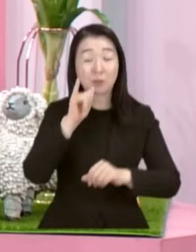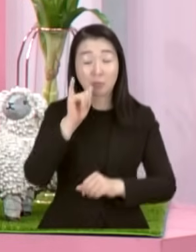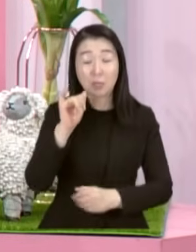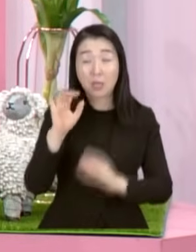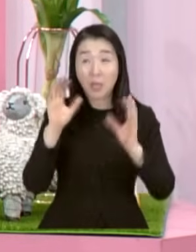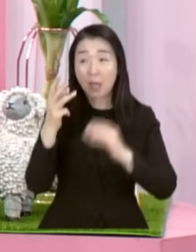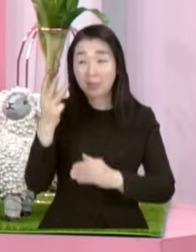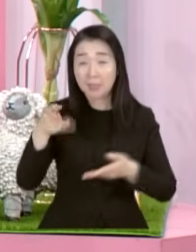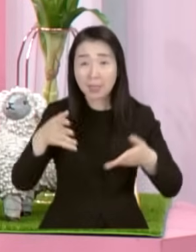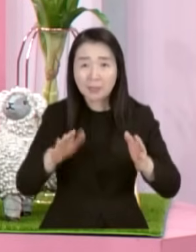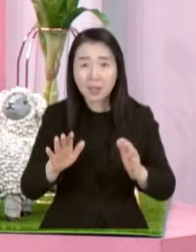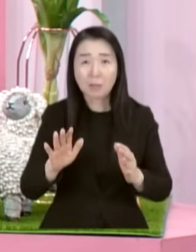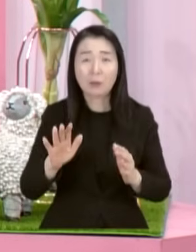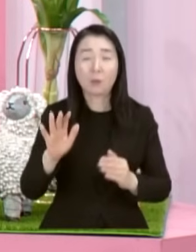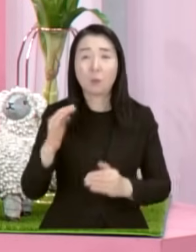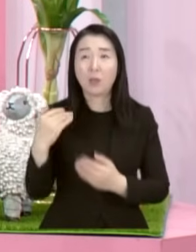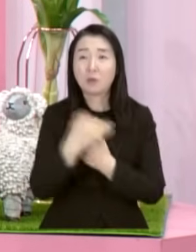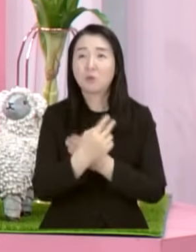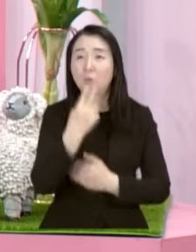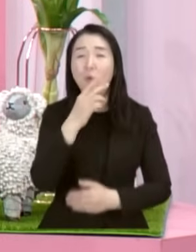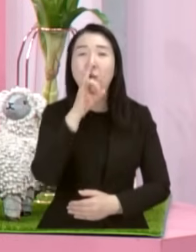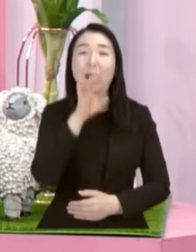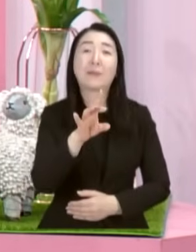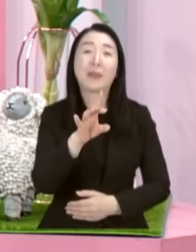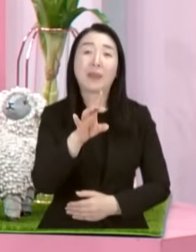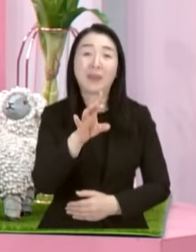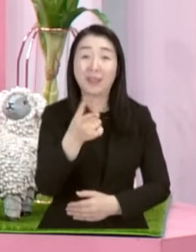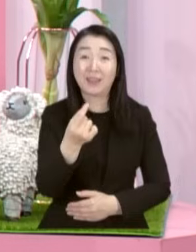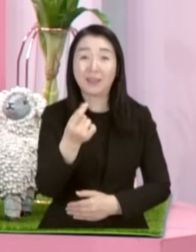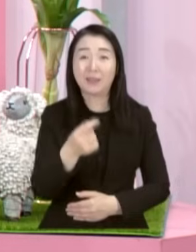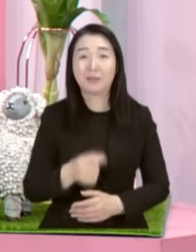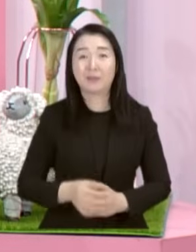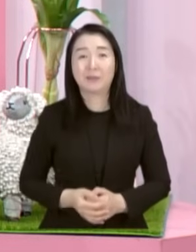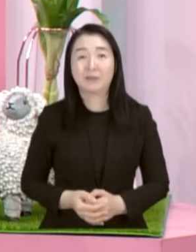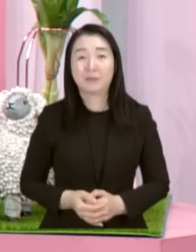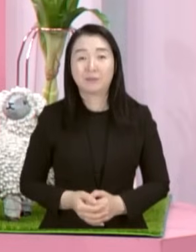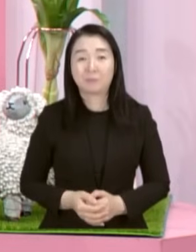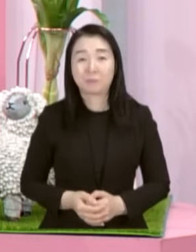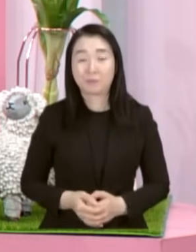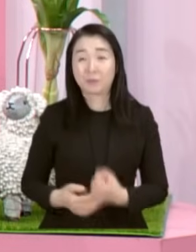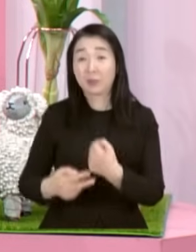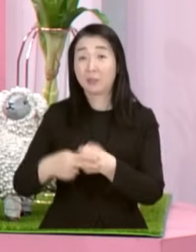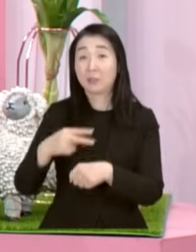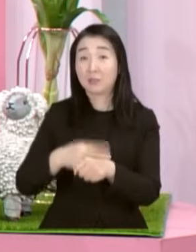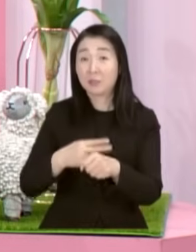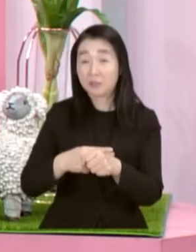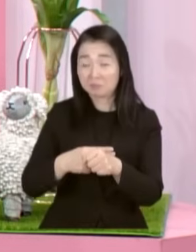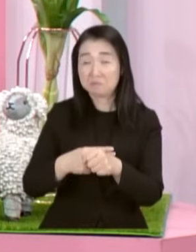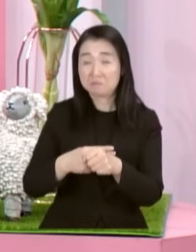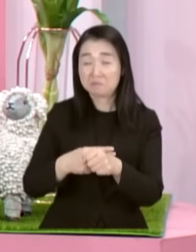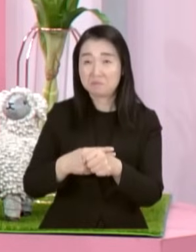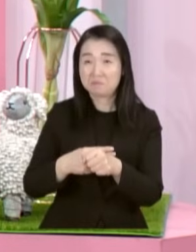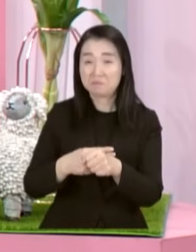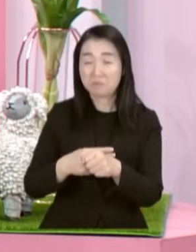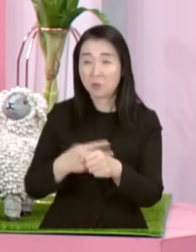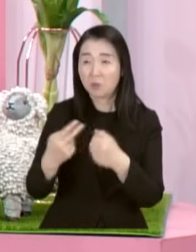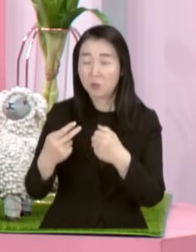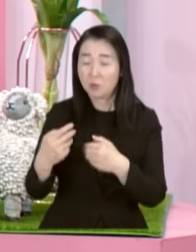때 셋째 아이는 나봐야 의료보험도 안 돼요. 네, 맞아요. 그런 시절 그런 시절이잖아요. 네. 의사 선생이 병원에 좀 이상해서